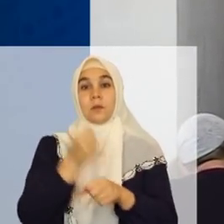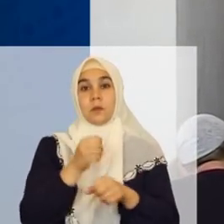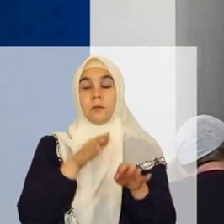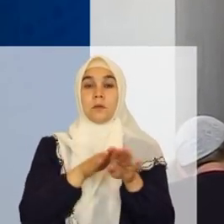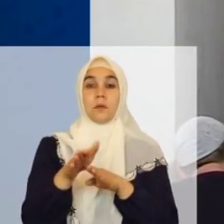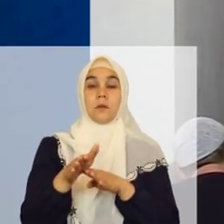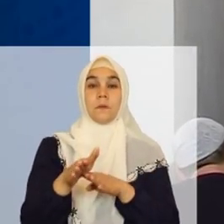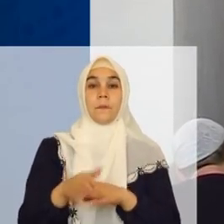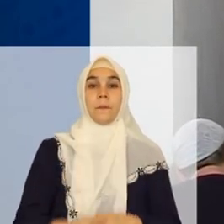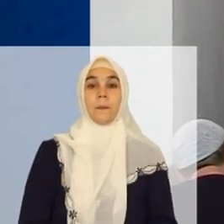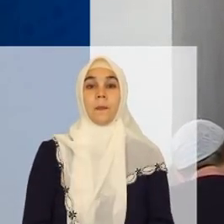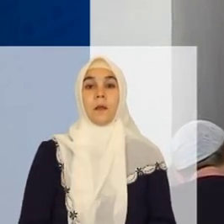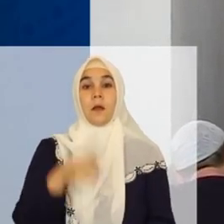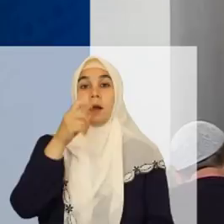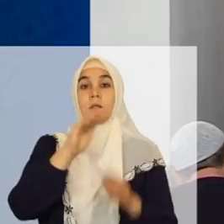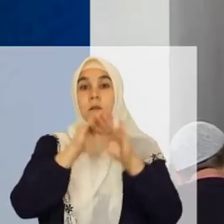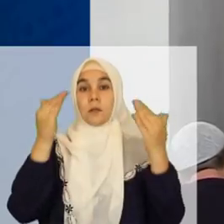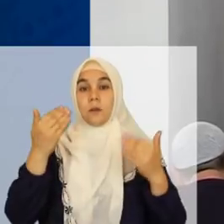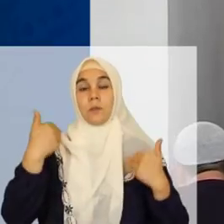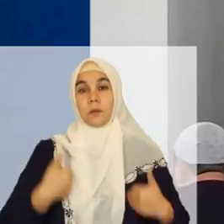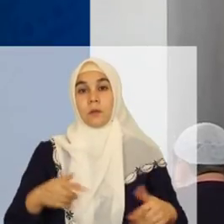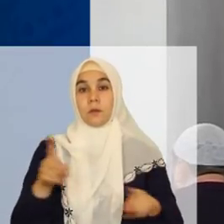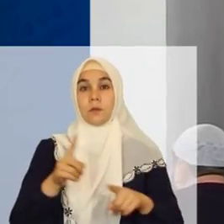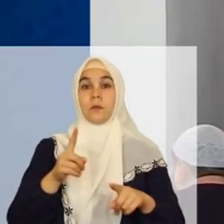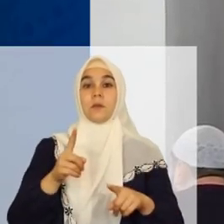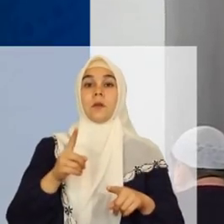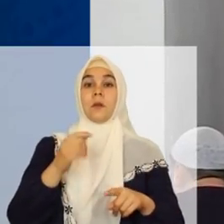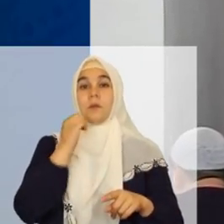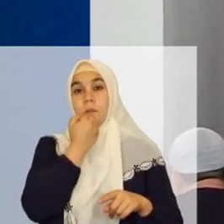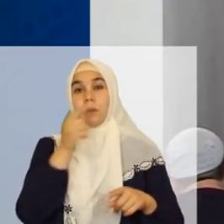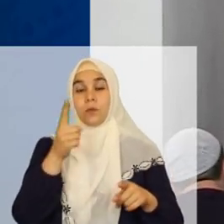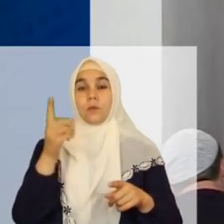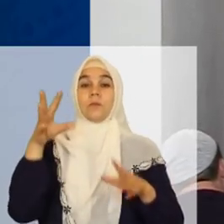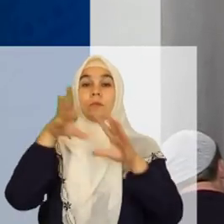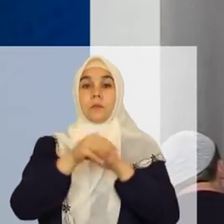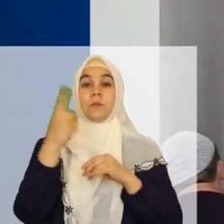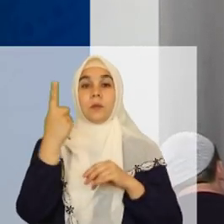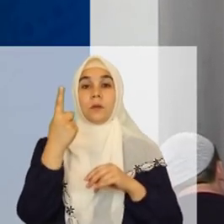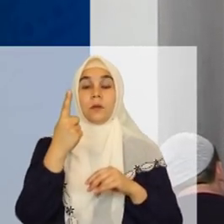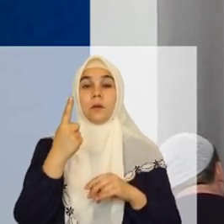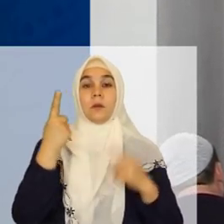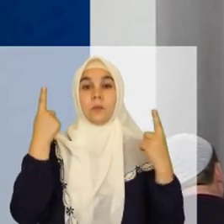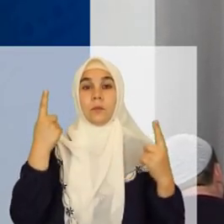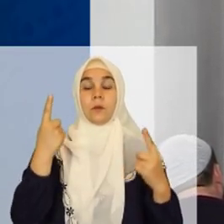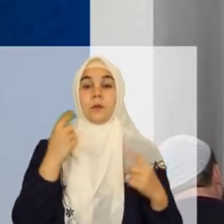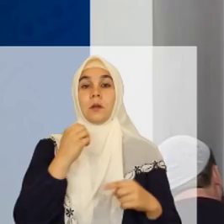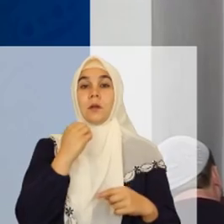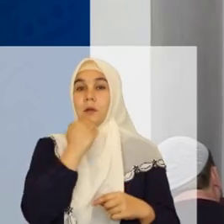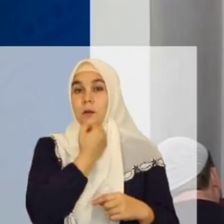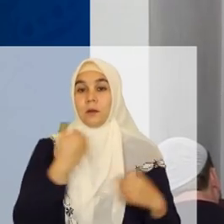əda etəsiz. Həcdə həm badan, həm mal ibadəti bittə. Ən küçlük badan ibadəti